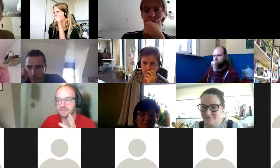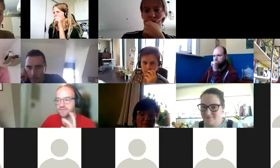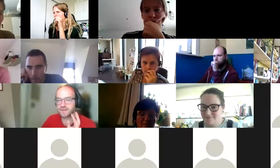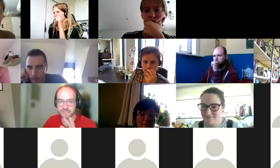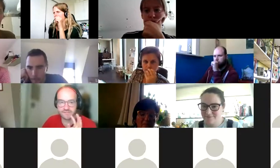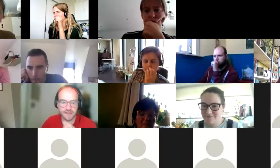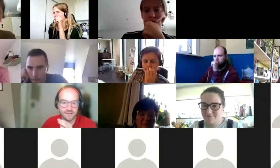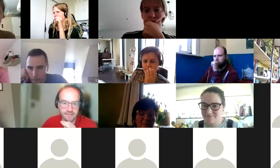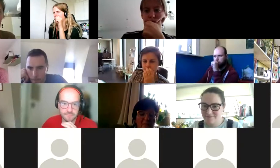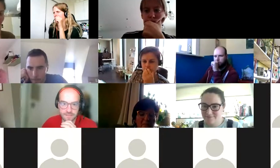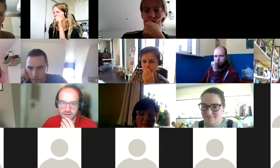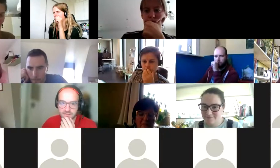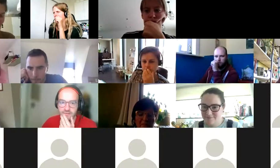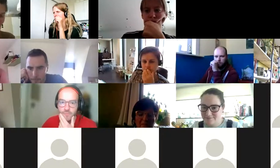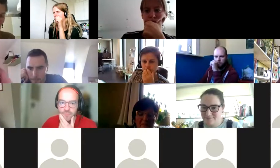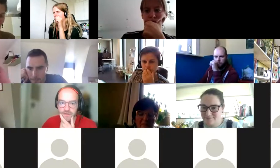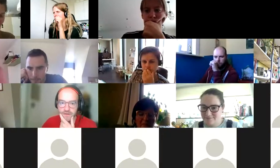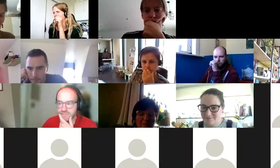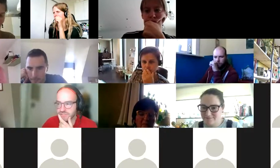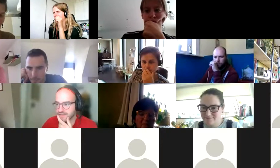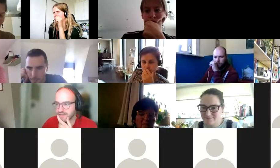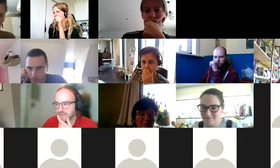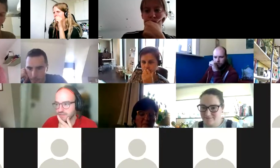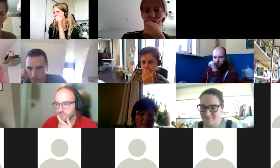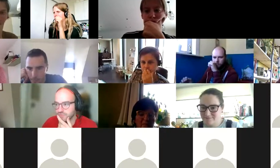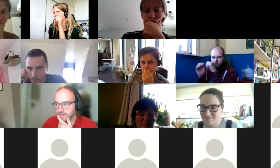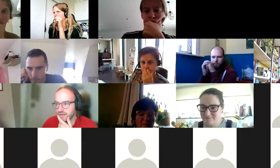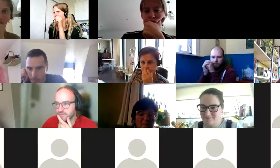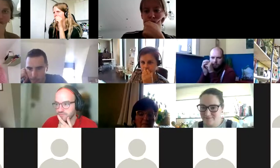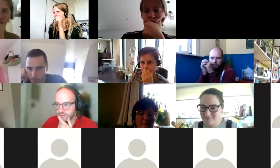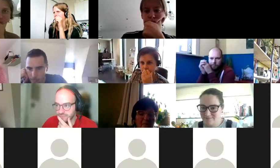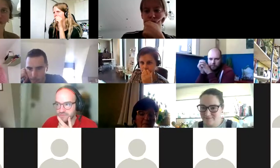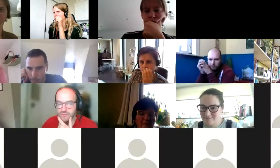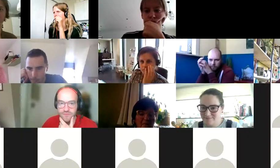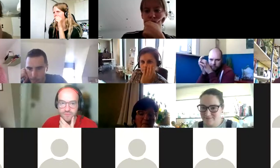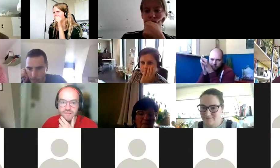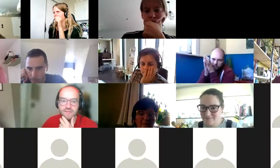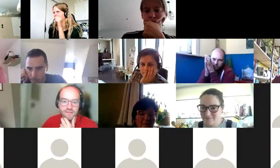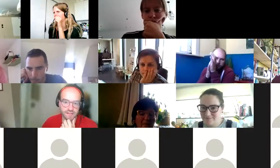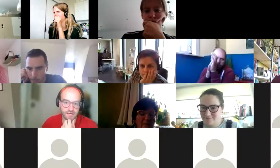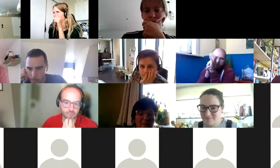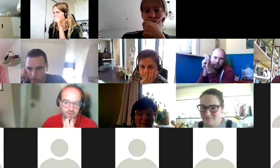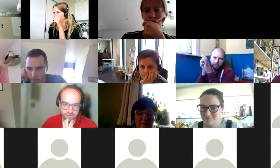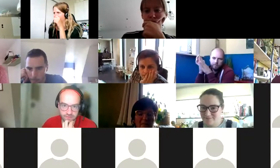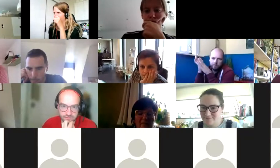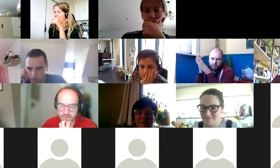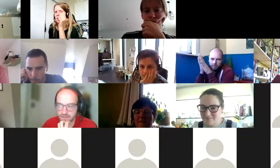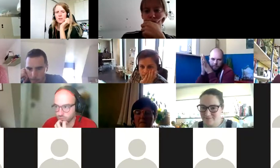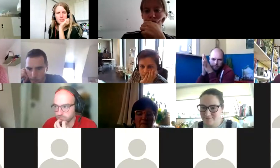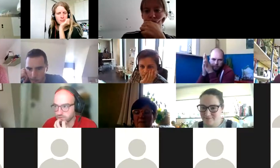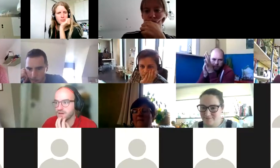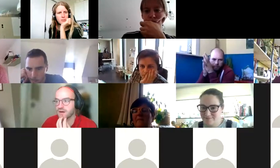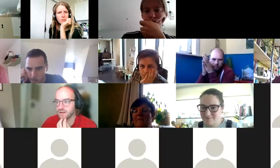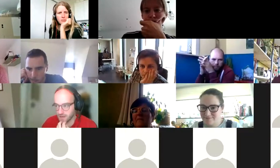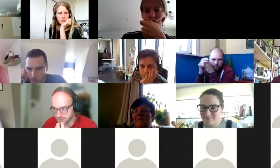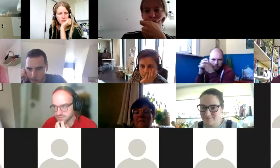versoepelingsmaatregelen van de ambassade geknipt en geplakt op, in de chat. Dus vanaf 25 juni schakelen we van 50 naar